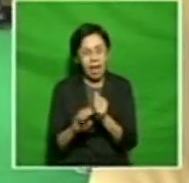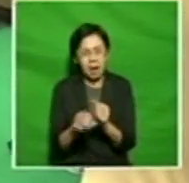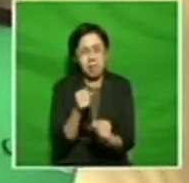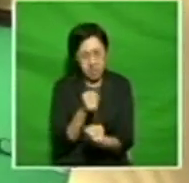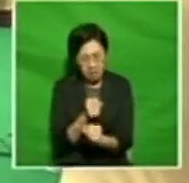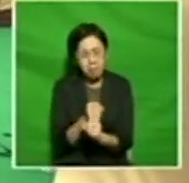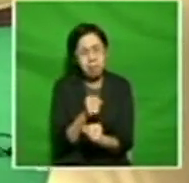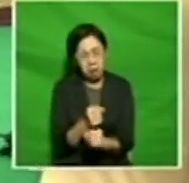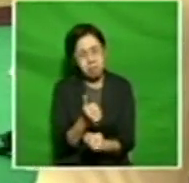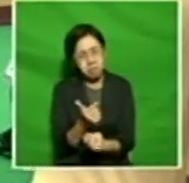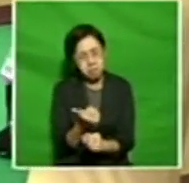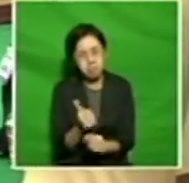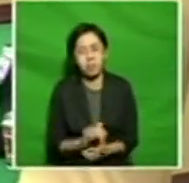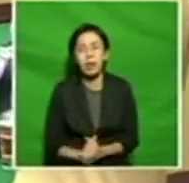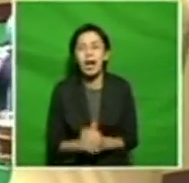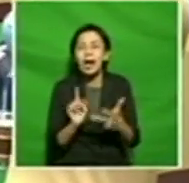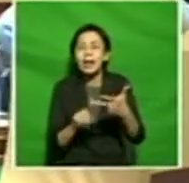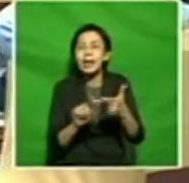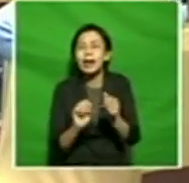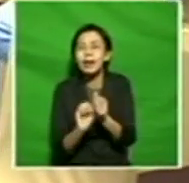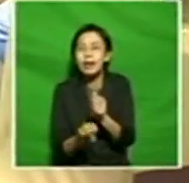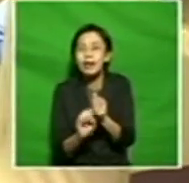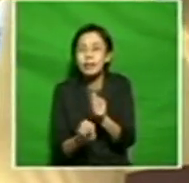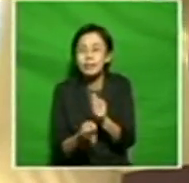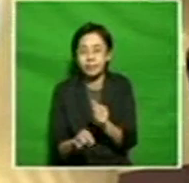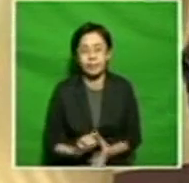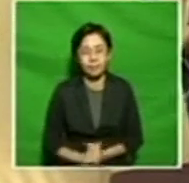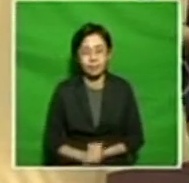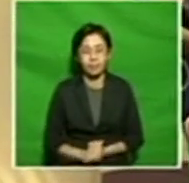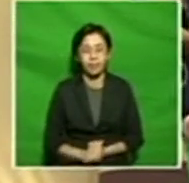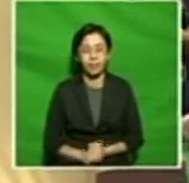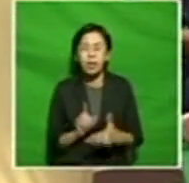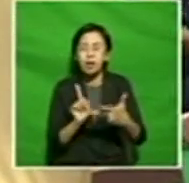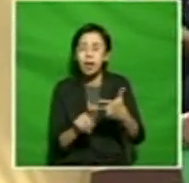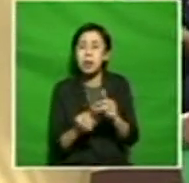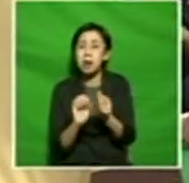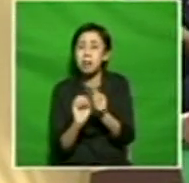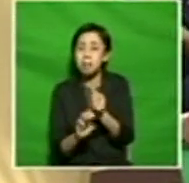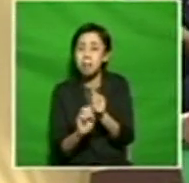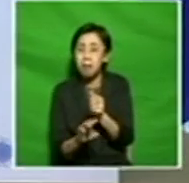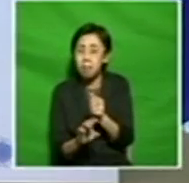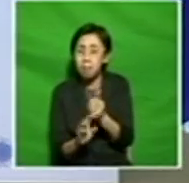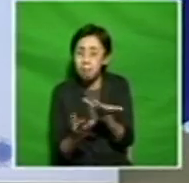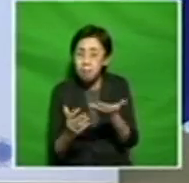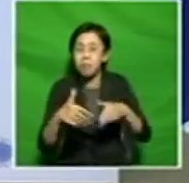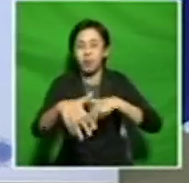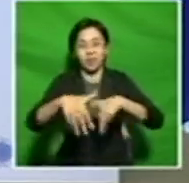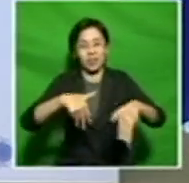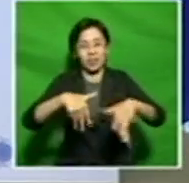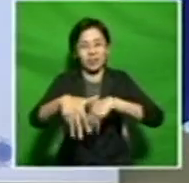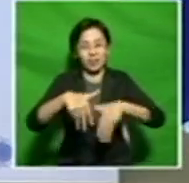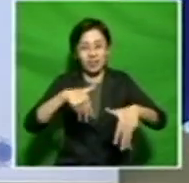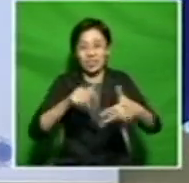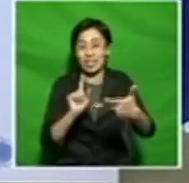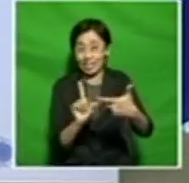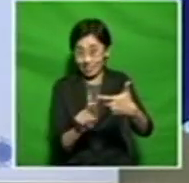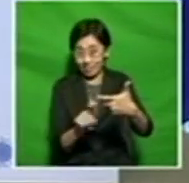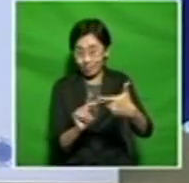ซึ่งเป็นคำแนะนำคำแนะนำนี้แนะนำประชาชนครับ